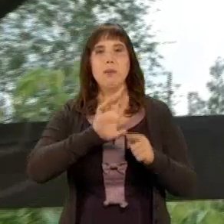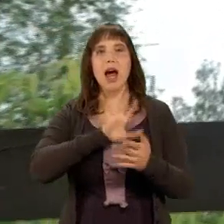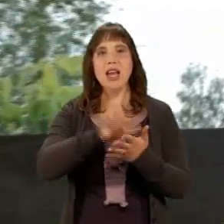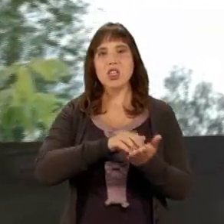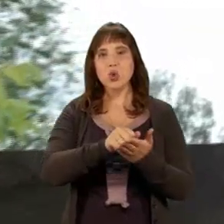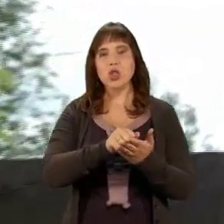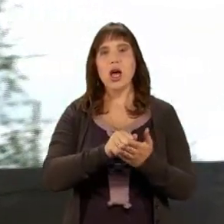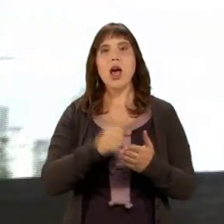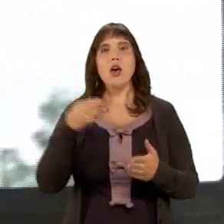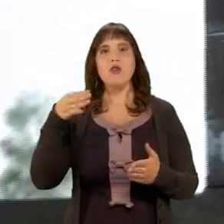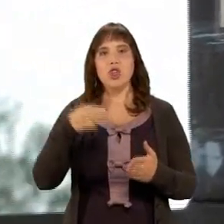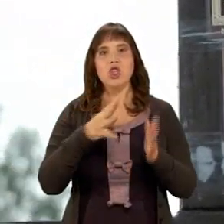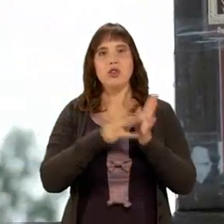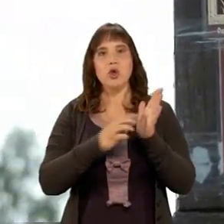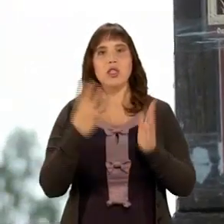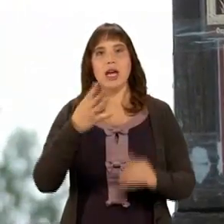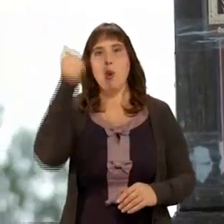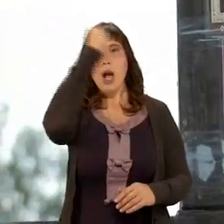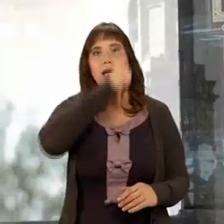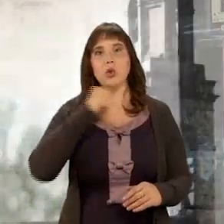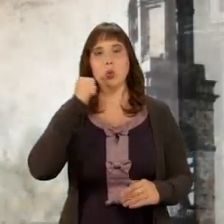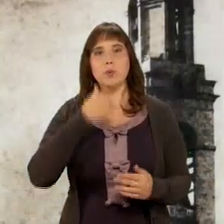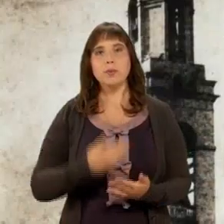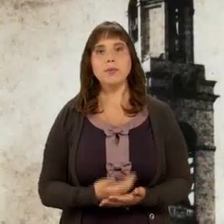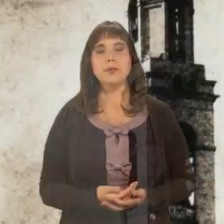разрушена в 1940 году.